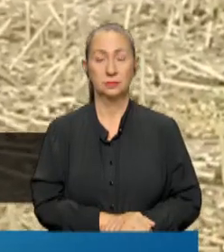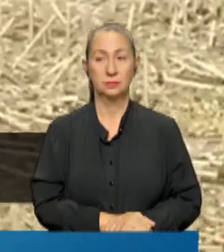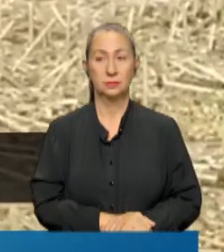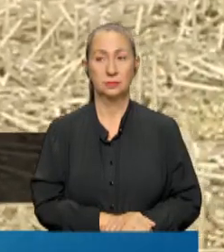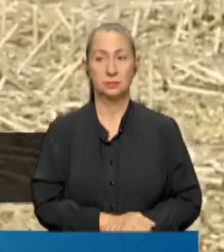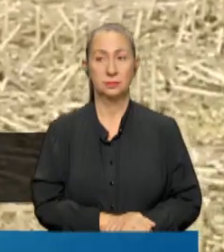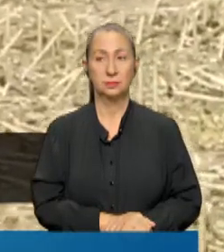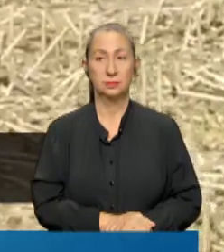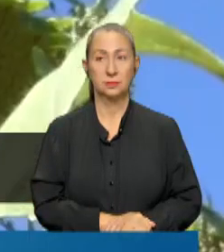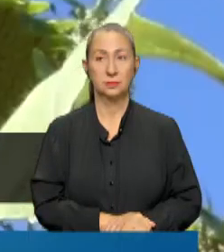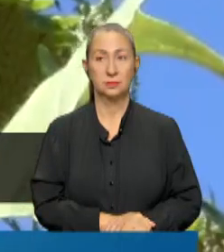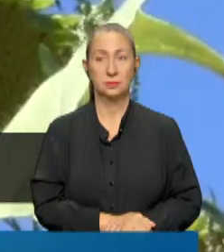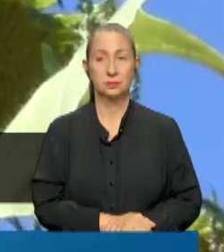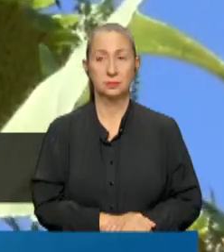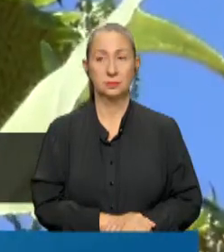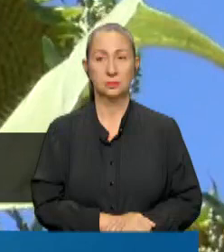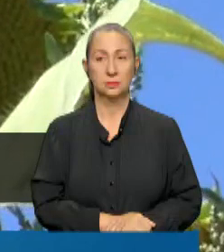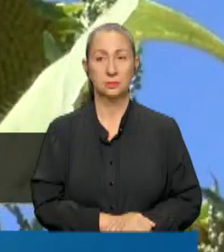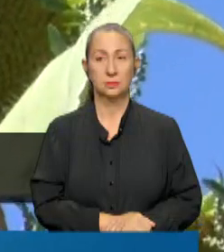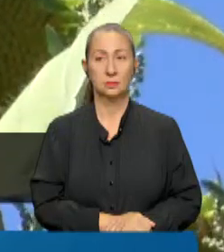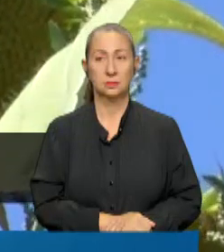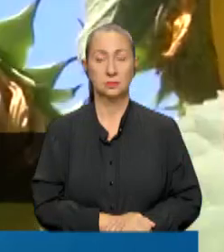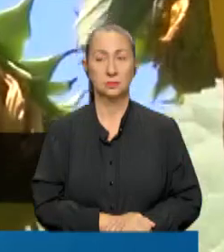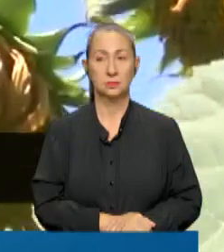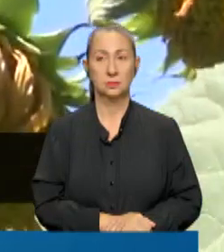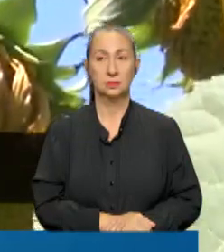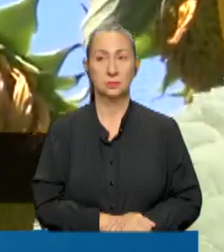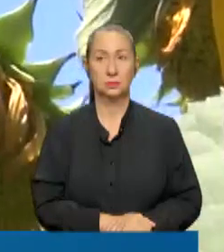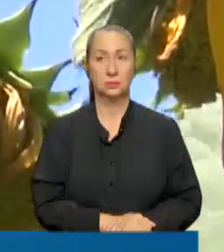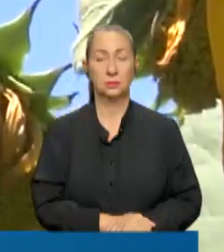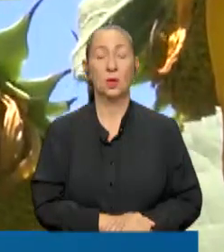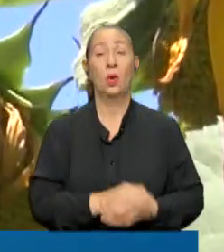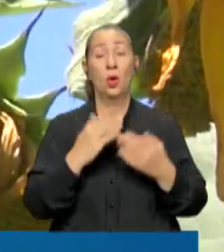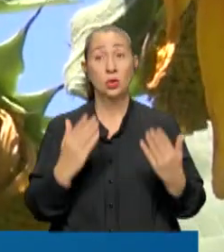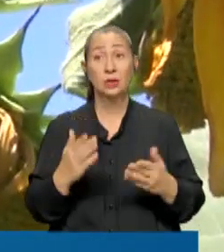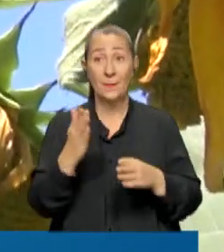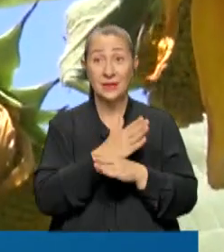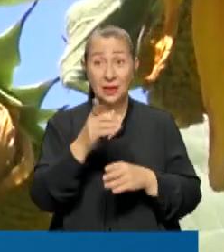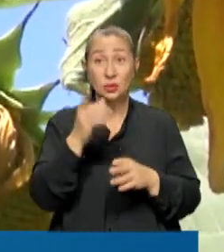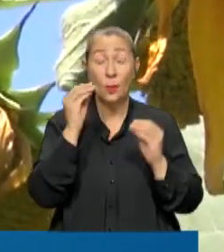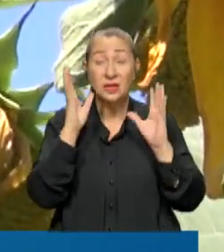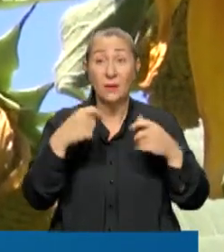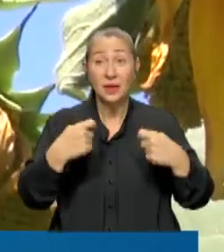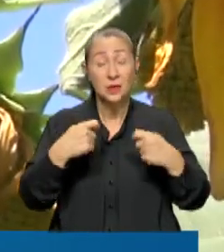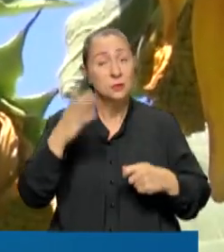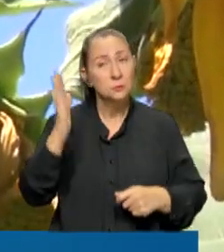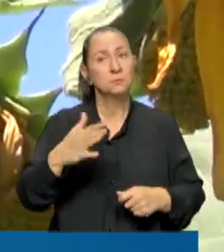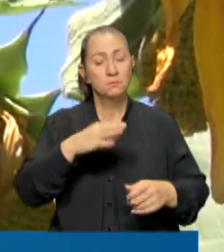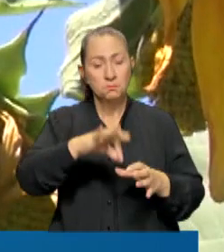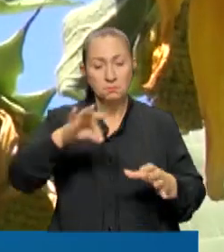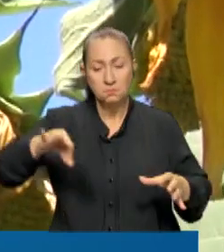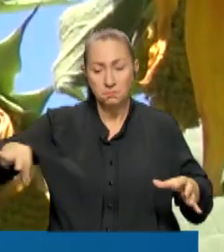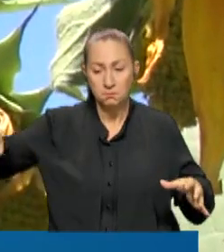olmaması gerekir. Biz onunla vazgeçtik. 12 liraya satacak yer bulamıyoruz. Oysa ürününü birçok maliyet artışına rağmen